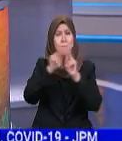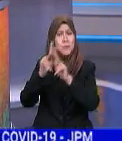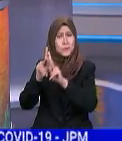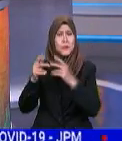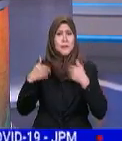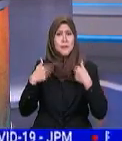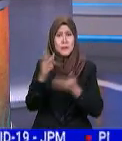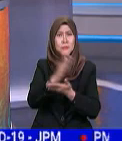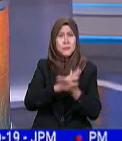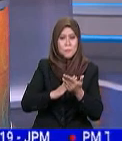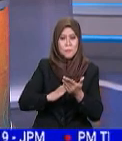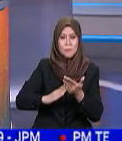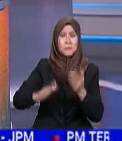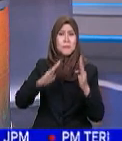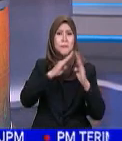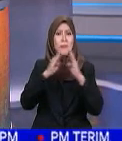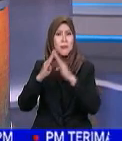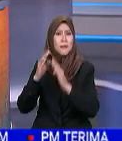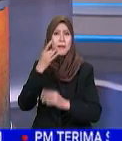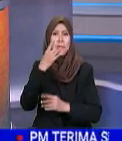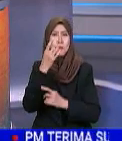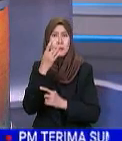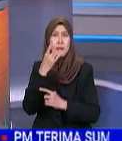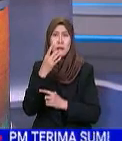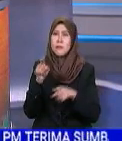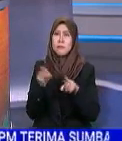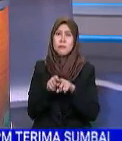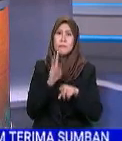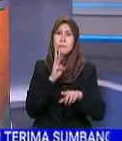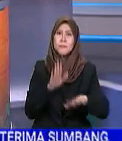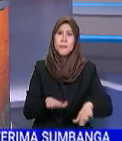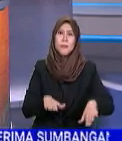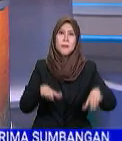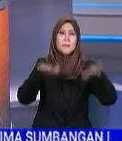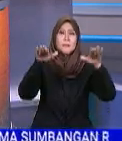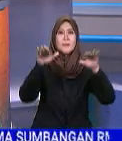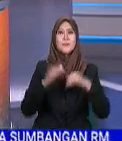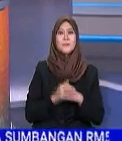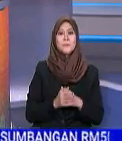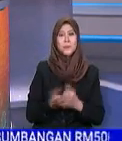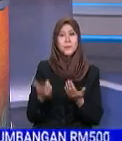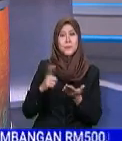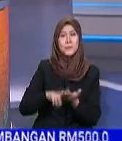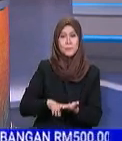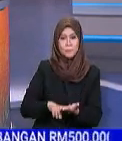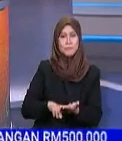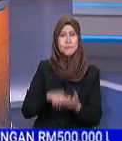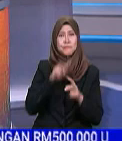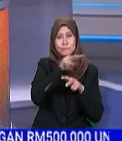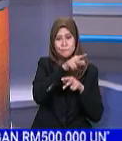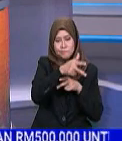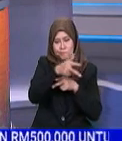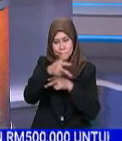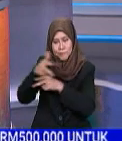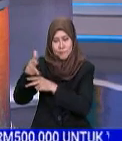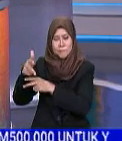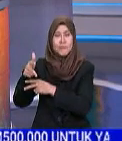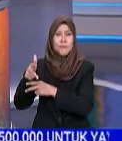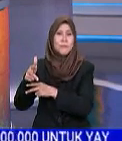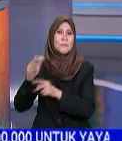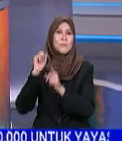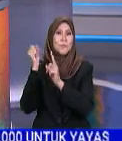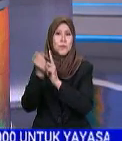beberapa kawasan di sekitar Bandaraya Alustar turut dinaiki air. Wartawan Fakrul Razzi Ismail meninjau situasi semasa di